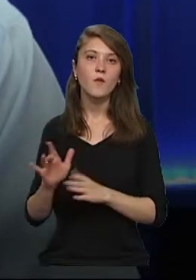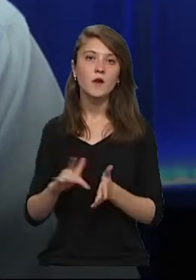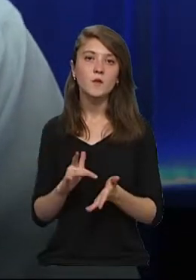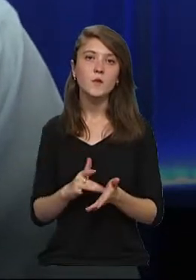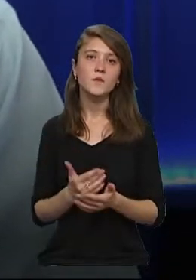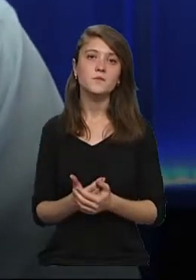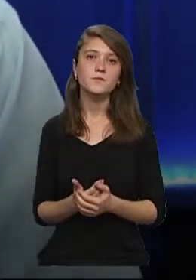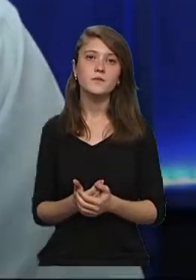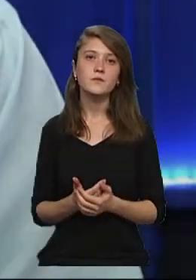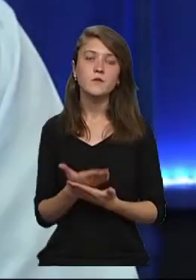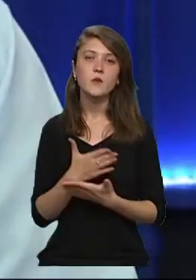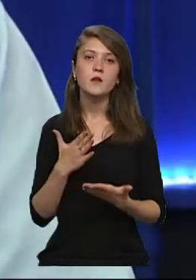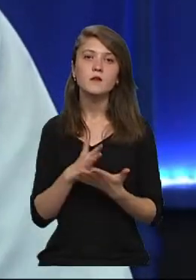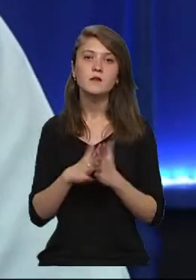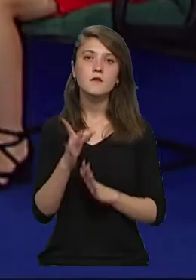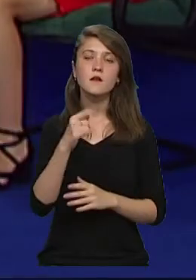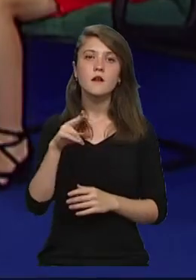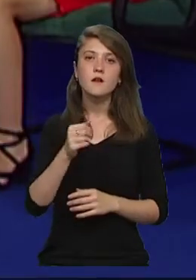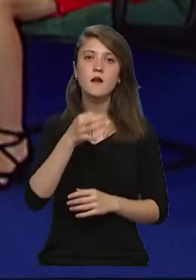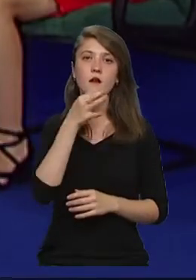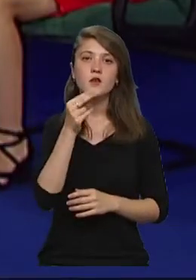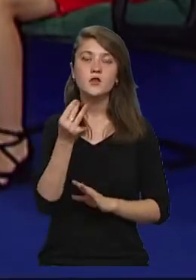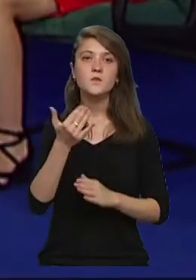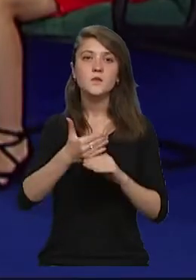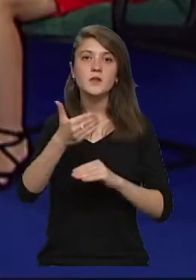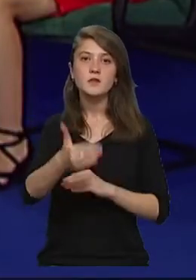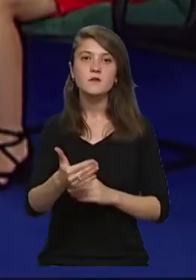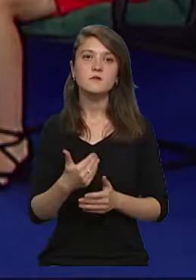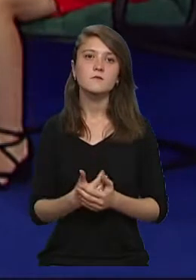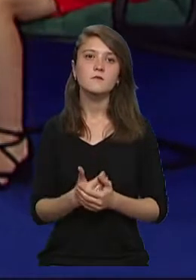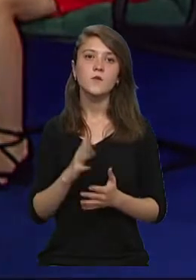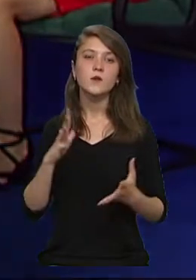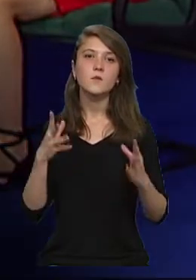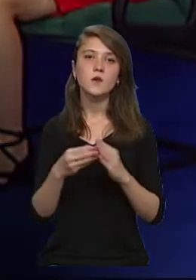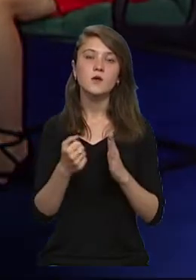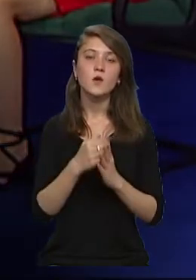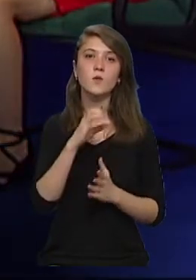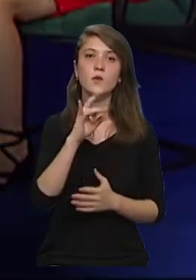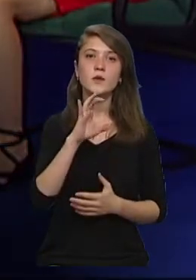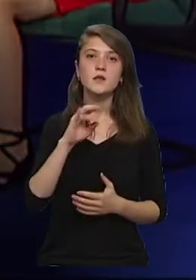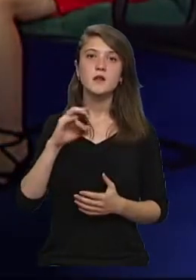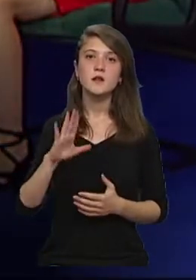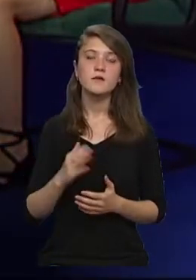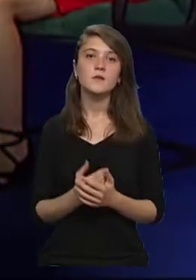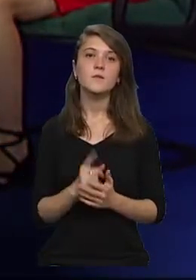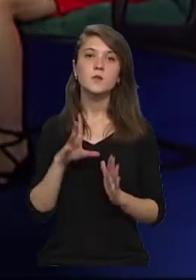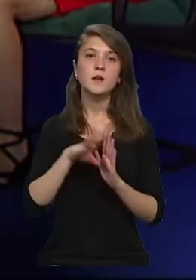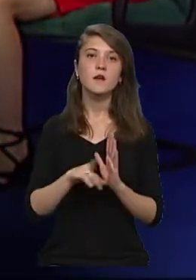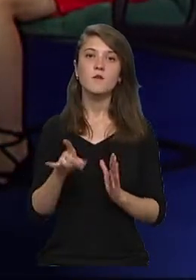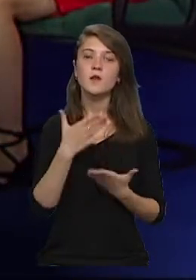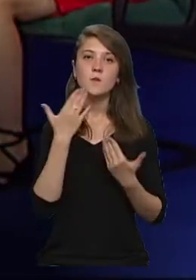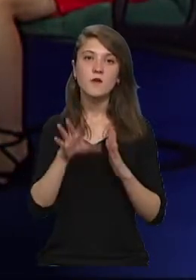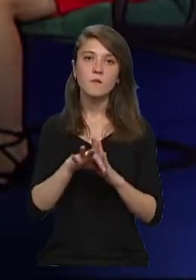ми розуміємо, що Ставищанська сільська рада рано чи пізно буде доєднана до Брусилова, так як вона в складі району, і іншого просто нема вибору,